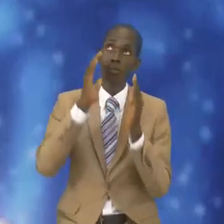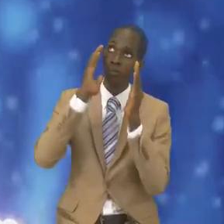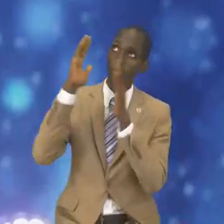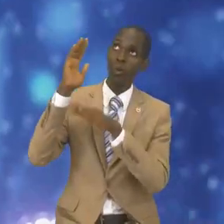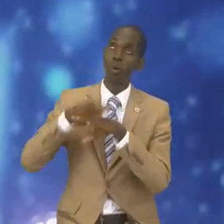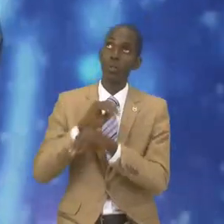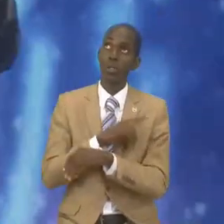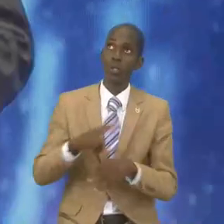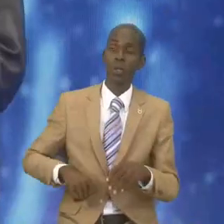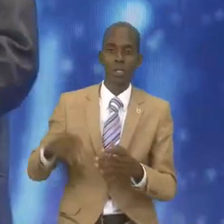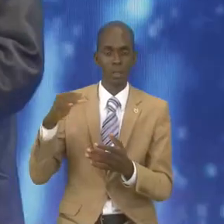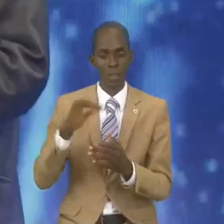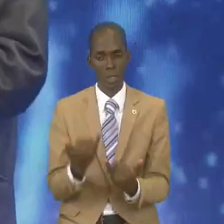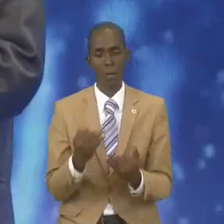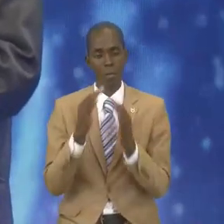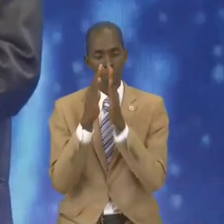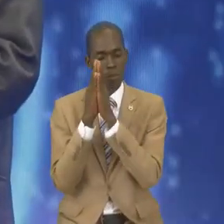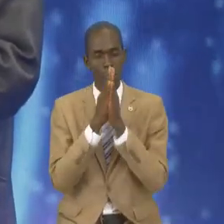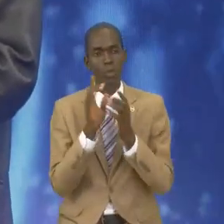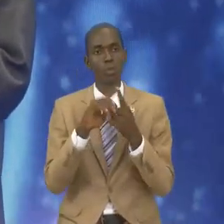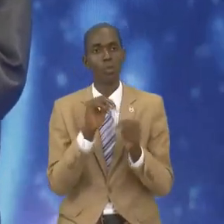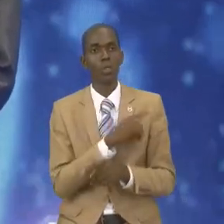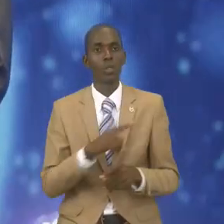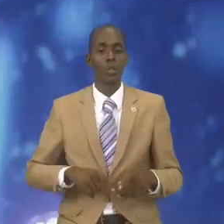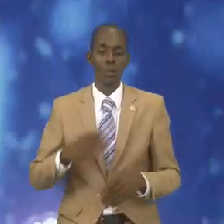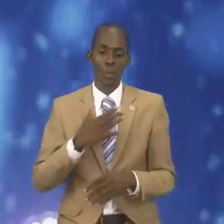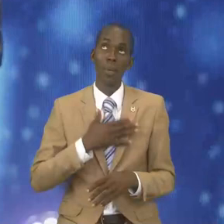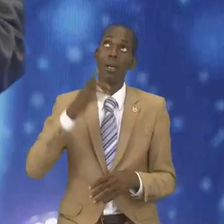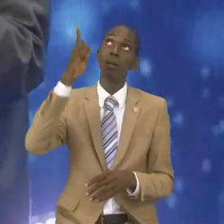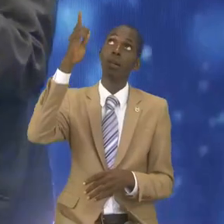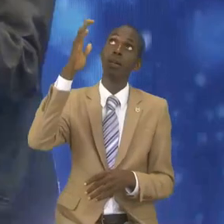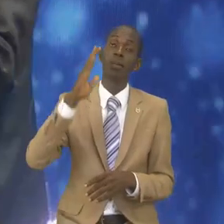Il tourna sa face vers le Seigneur et il a prié. Je priais l'Éternel, mon Dieu.